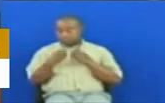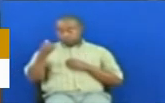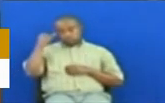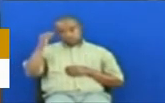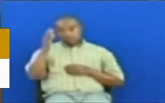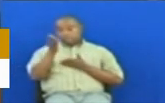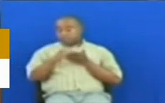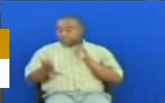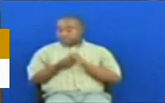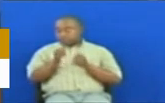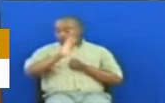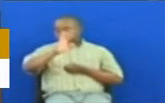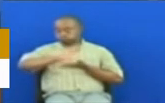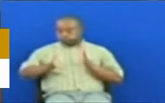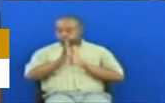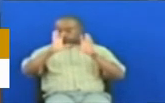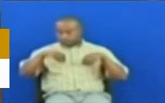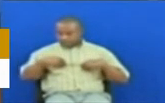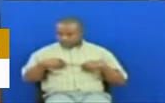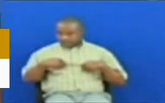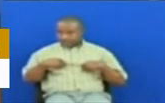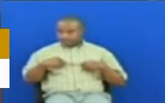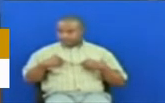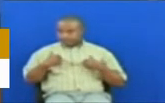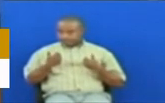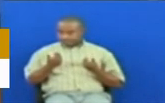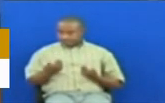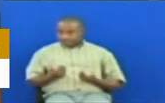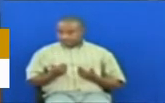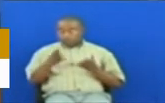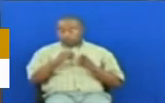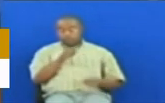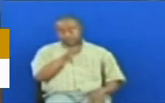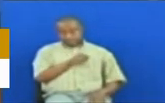baadhi ya mambo wamekubaliana. Na moja mambo wamekubaliana iwe hivi.